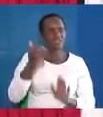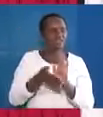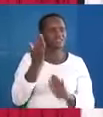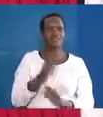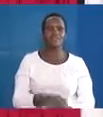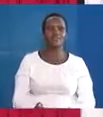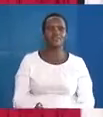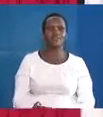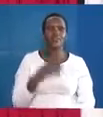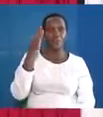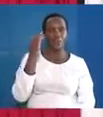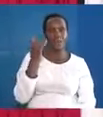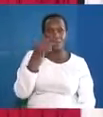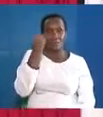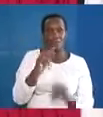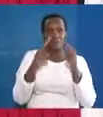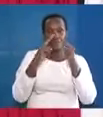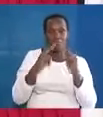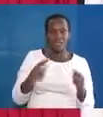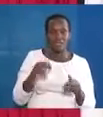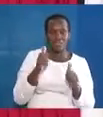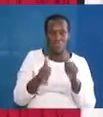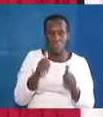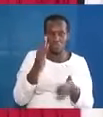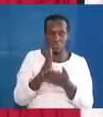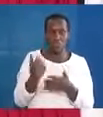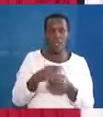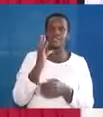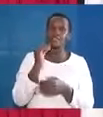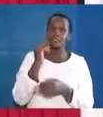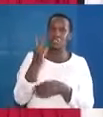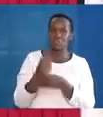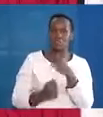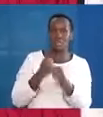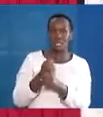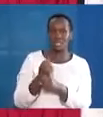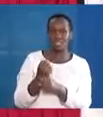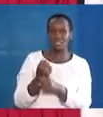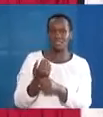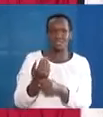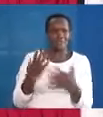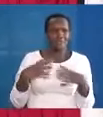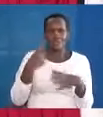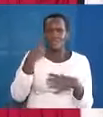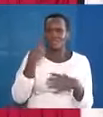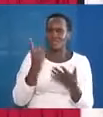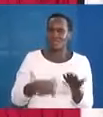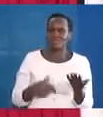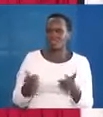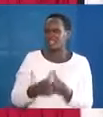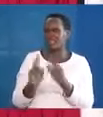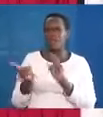kwa sababu ya ile amani ambaye tumekuwa naye miaka hii miwili. watu wanaona hiyo ni kama kawaida